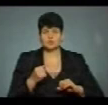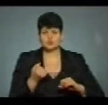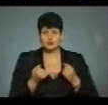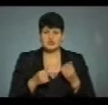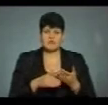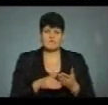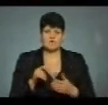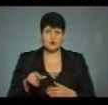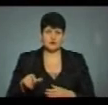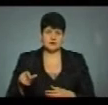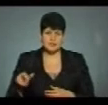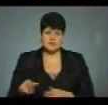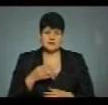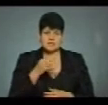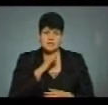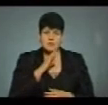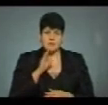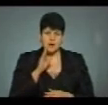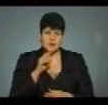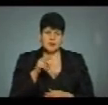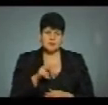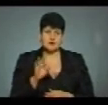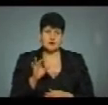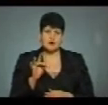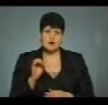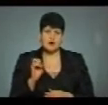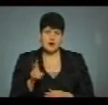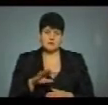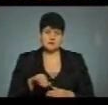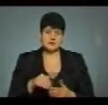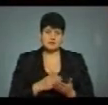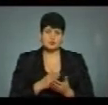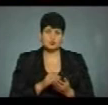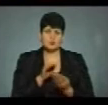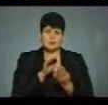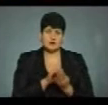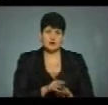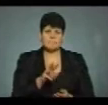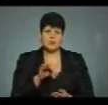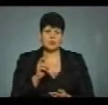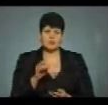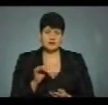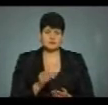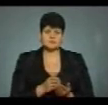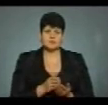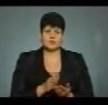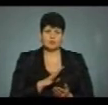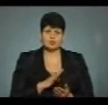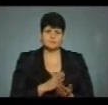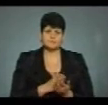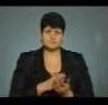волонтери. Про це повідомила його мати Леся Орляк. Після служби на могилі Олександра Орляка на Миколинецькому кладовищі відбулася